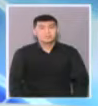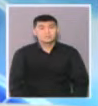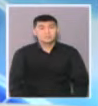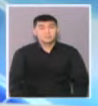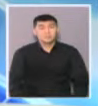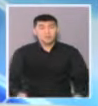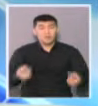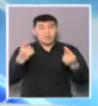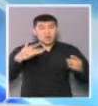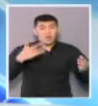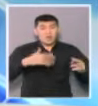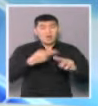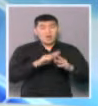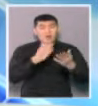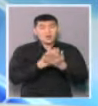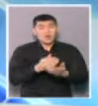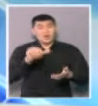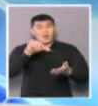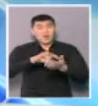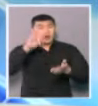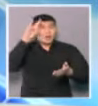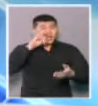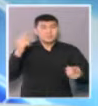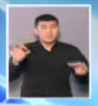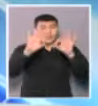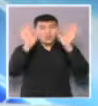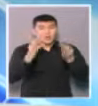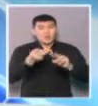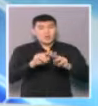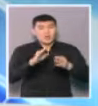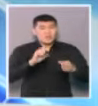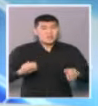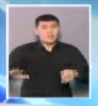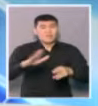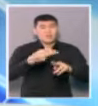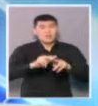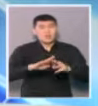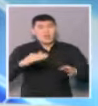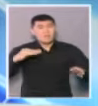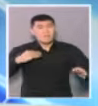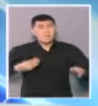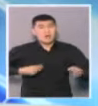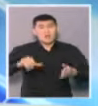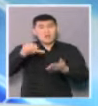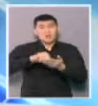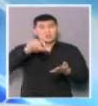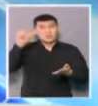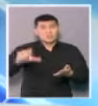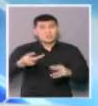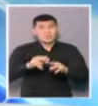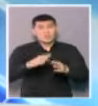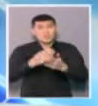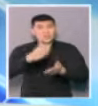Он великий Кюше, который представлял казахское искусство в центре Европы на сцене Парижа. Он человек, который служил